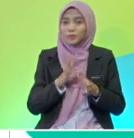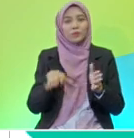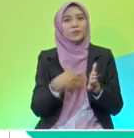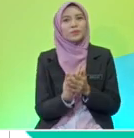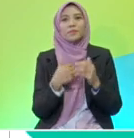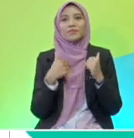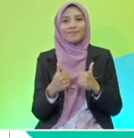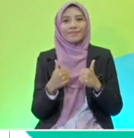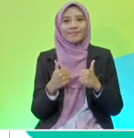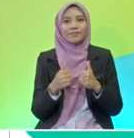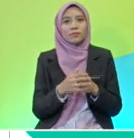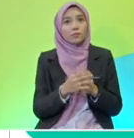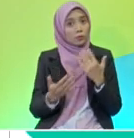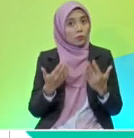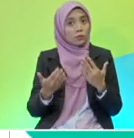baik